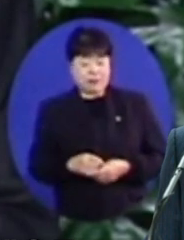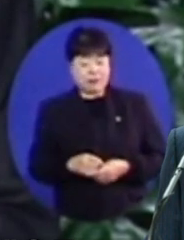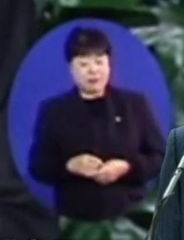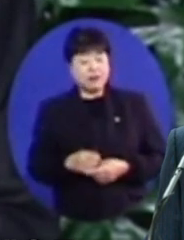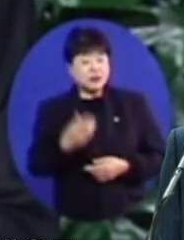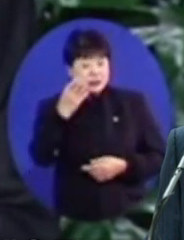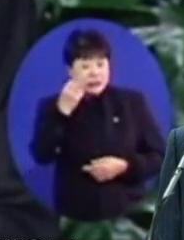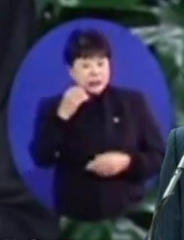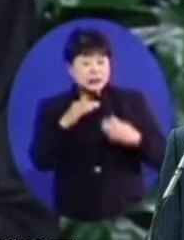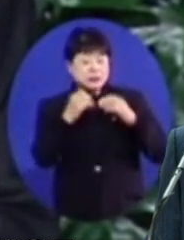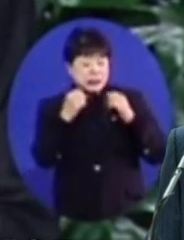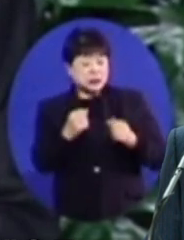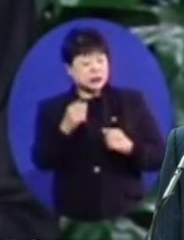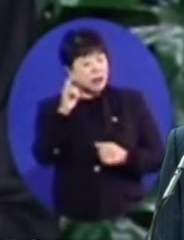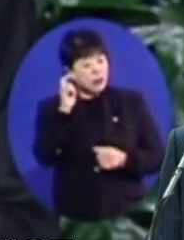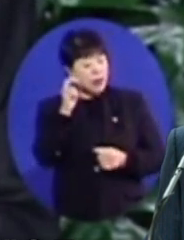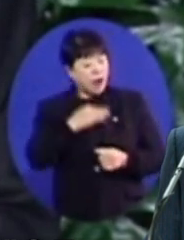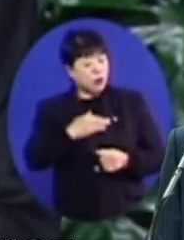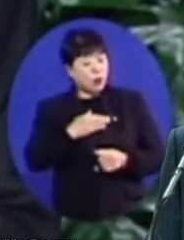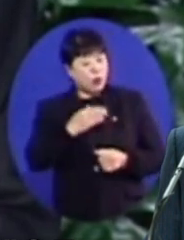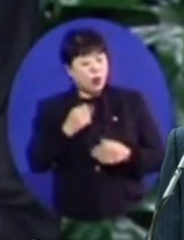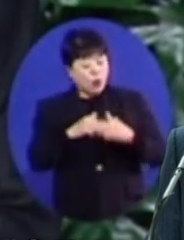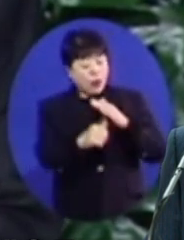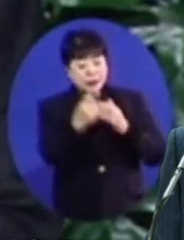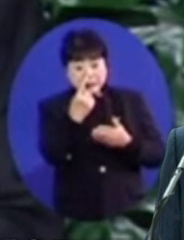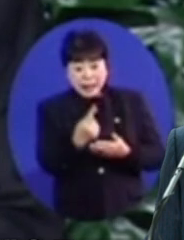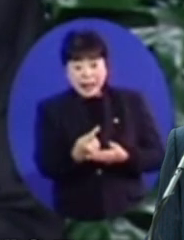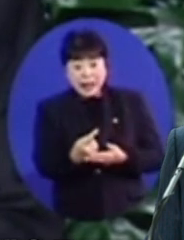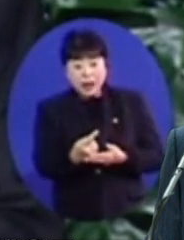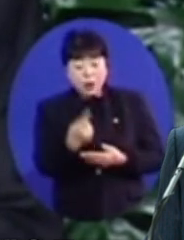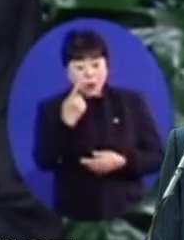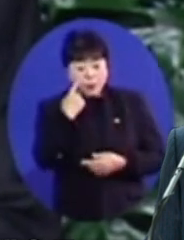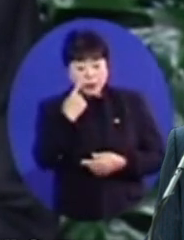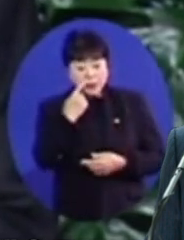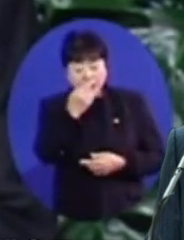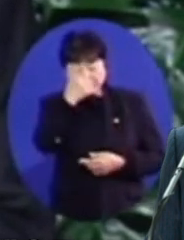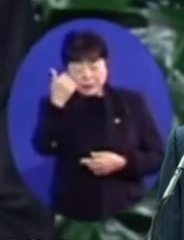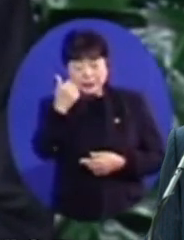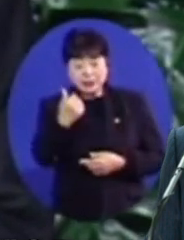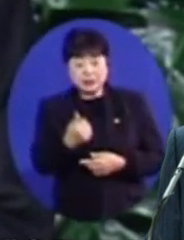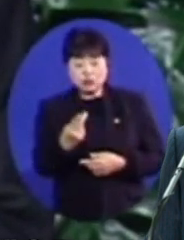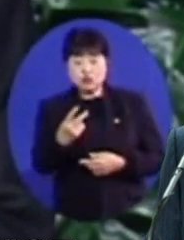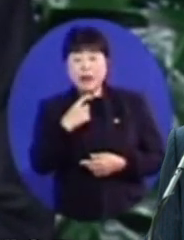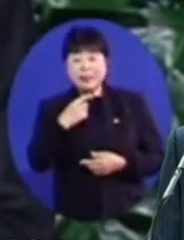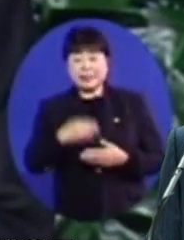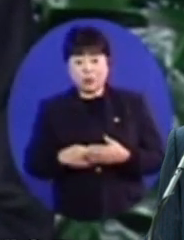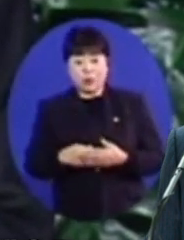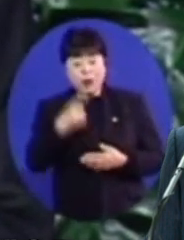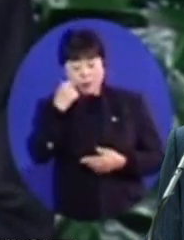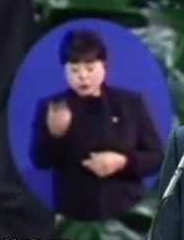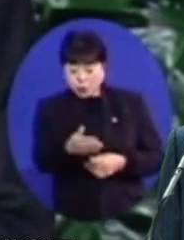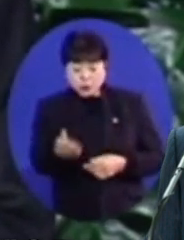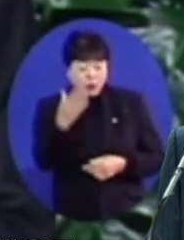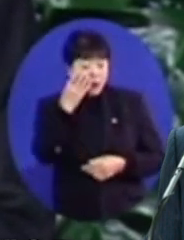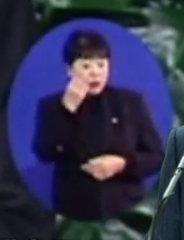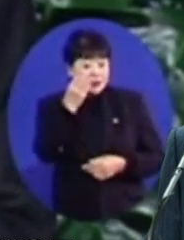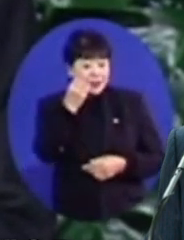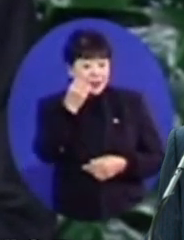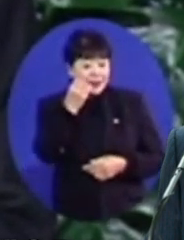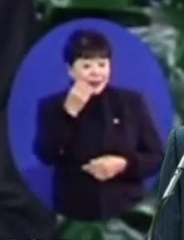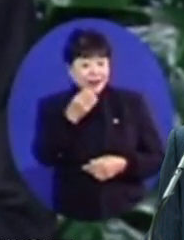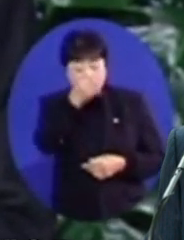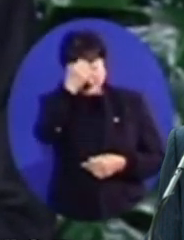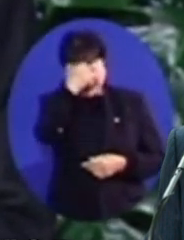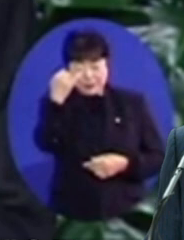읍내에 들어가지 않고 집에 있었다는 것을 알고 왔는데 할아버지 할머니 두 분밖에 없거든 그런데 할아버지